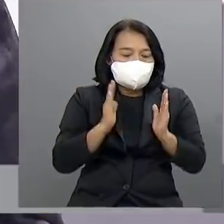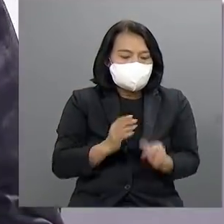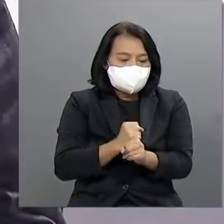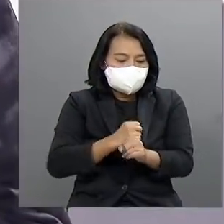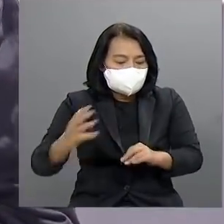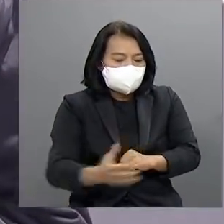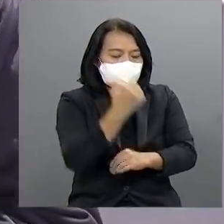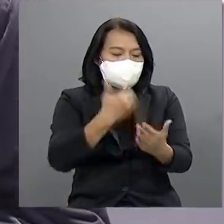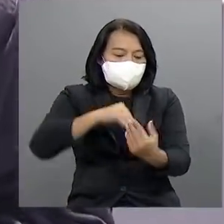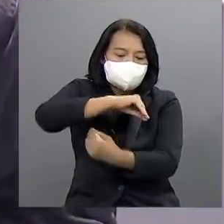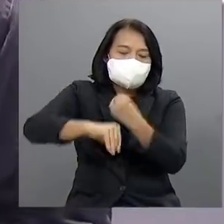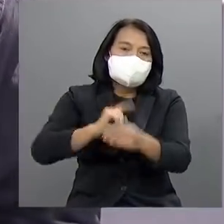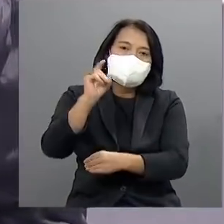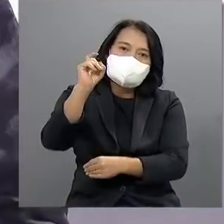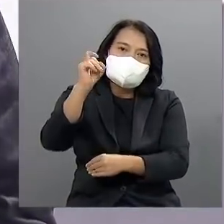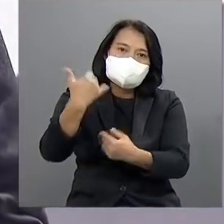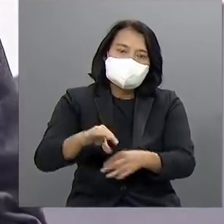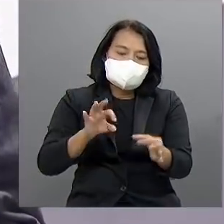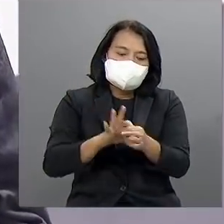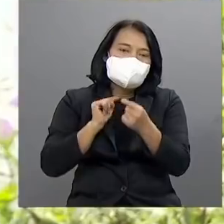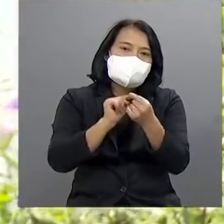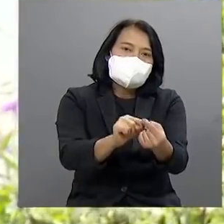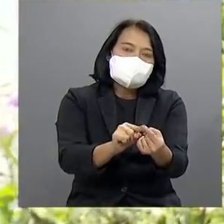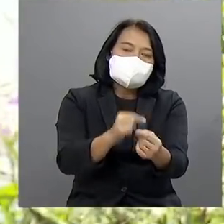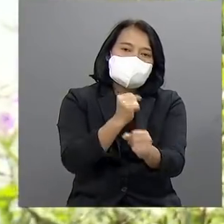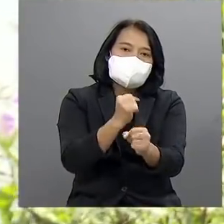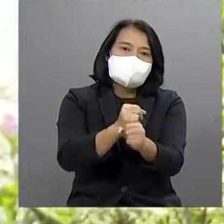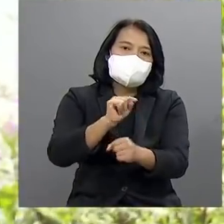และอยู่ระหว่างของการหาผู้รับเหมารายใหม่ค่ะ